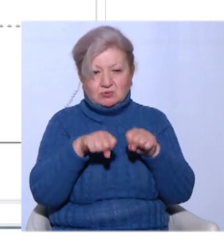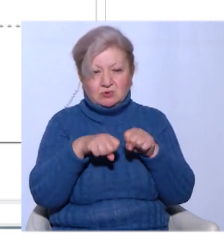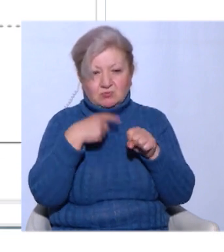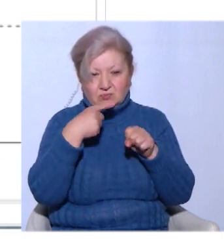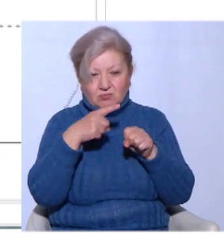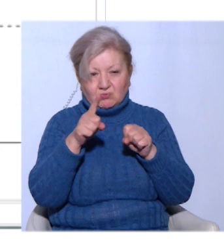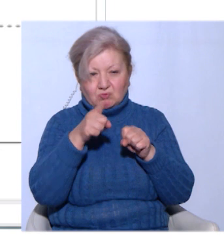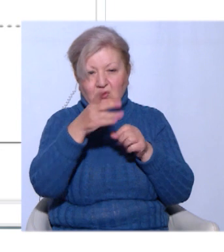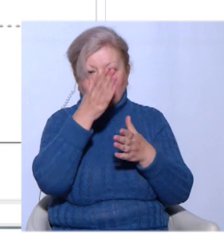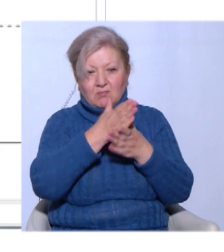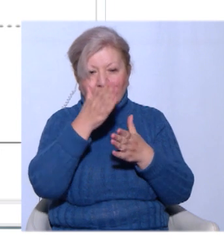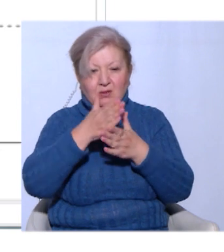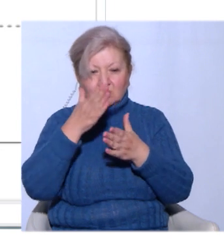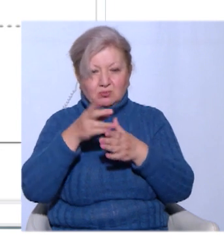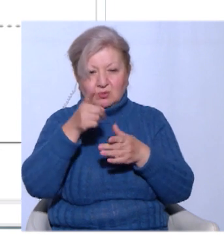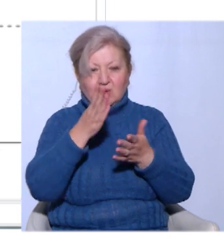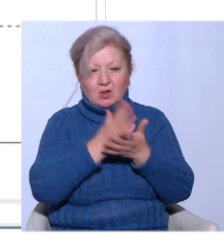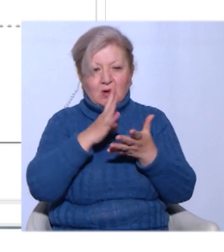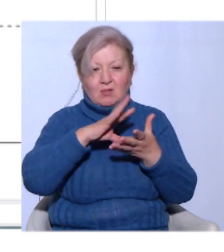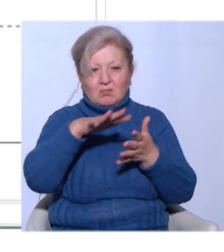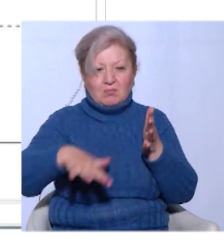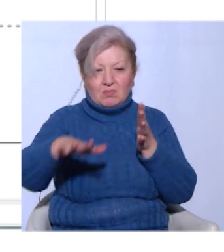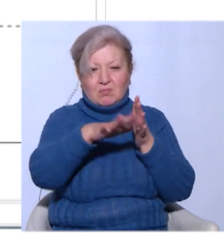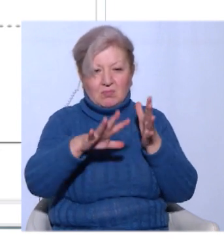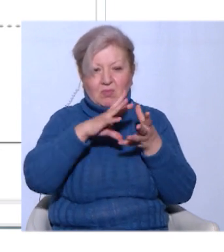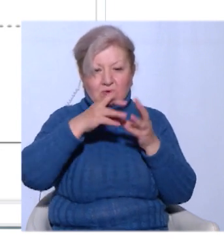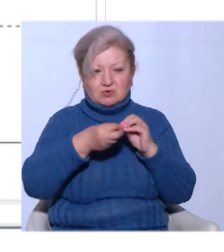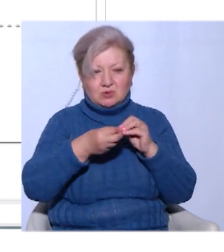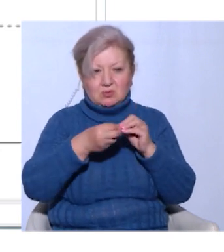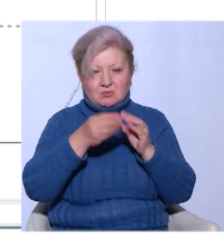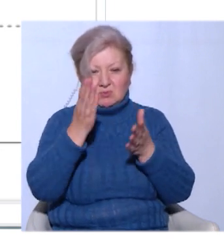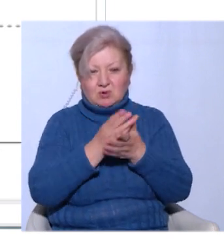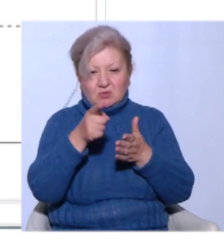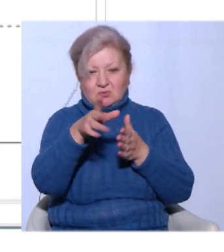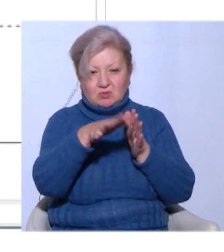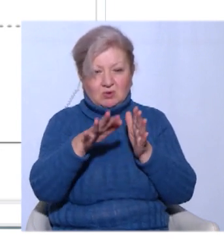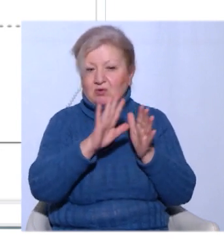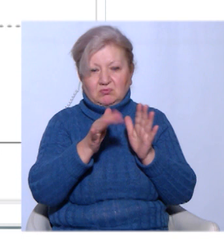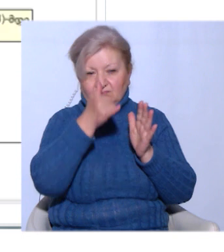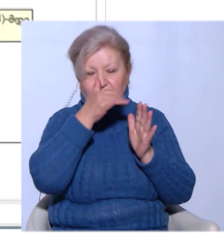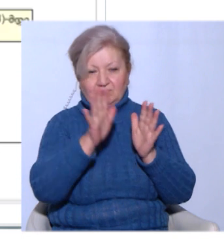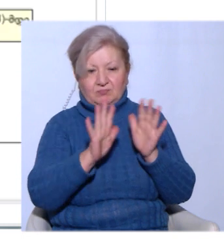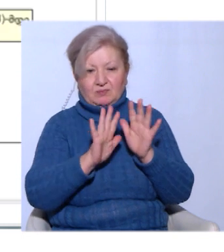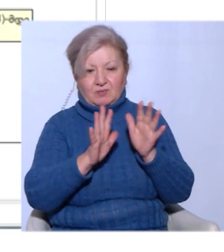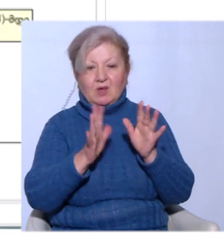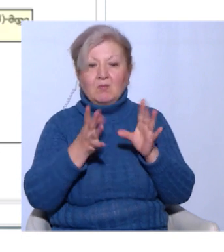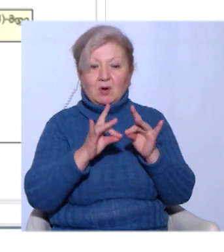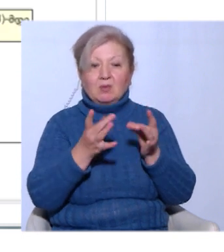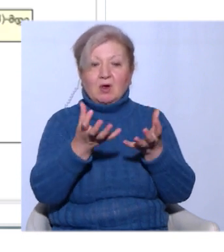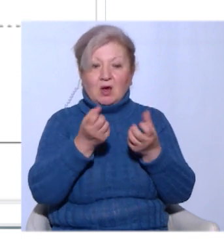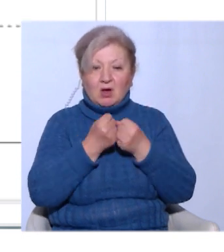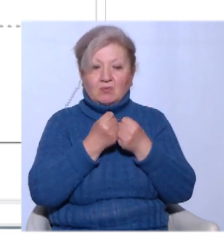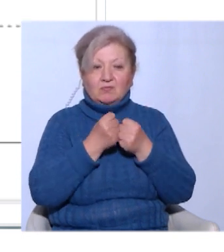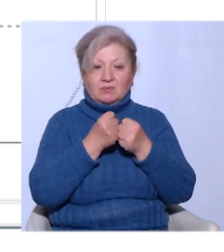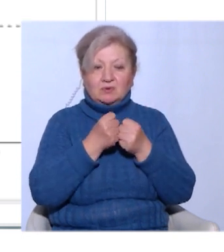ანუ შეგვიძლია ვთქვათ, რომ აი ახლა ამ მართკუთხედის ფართობთა ჯამი წარმოადგენს ამ ფიგურის ფართობს, ჯერჯერობით